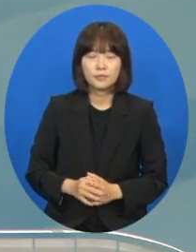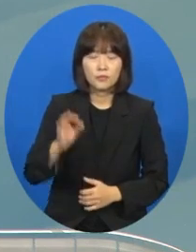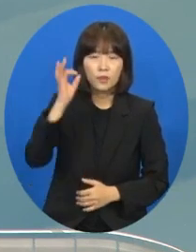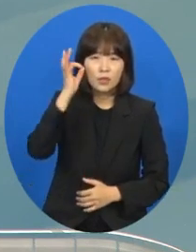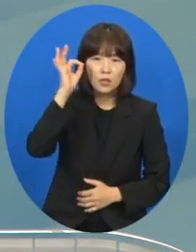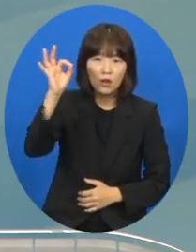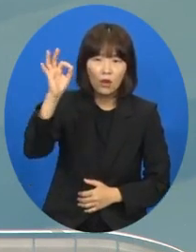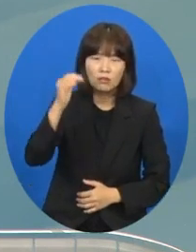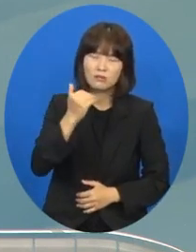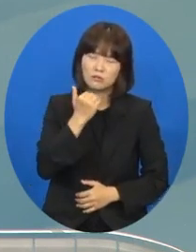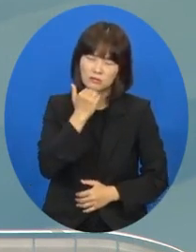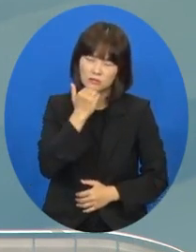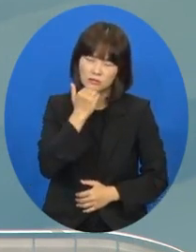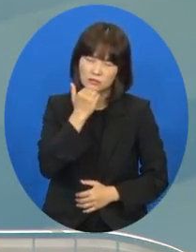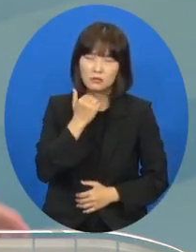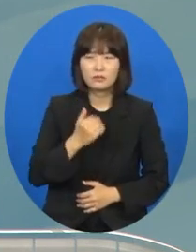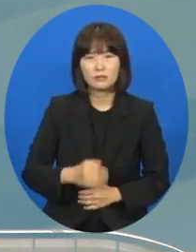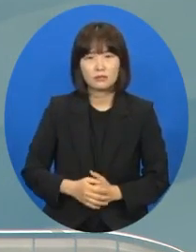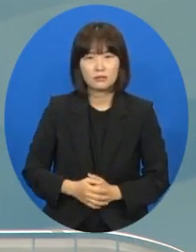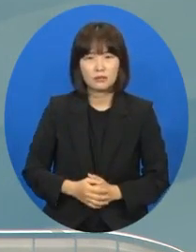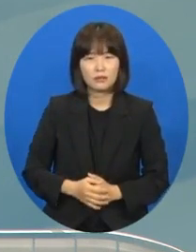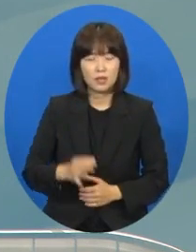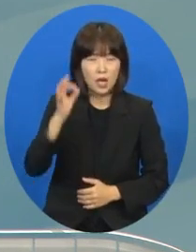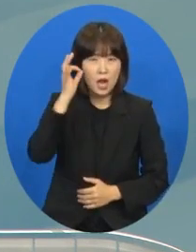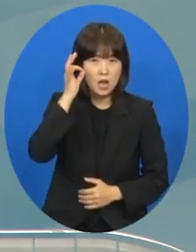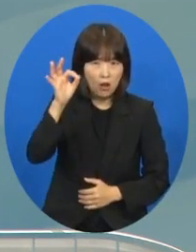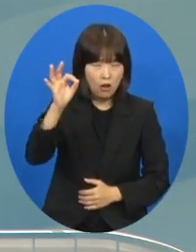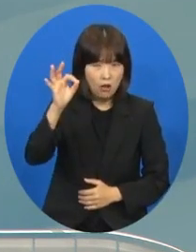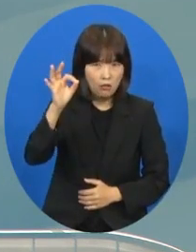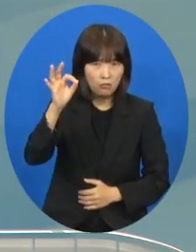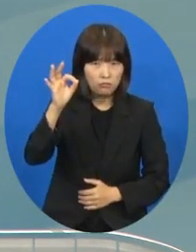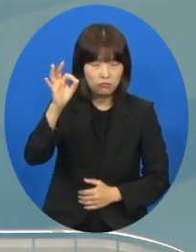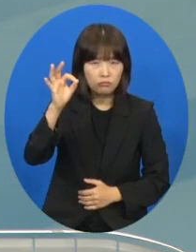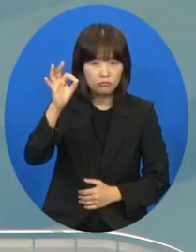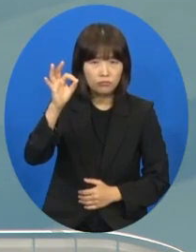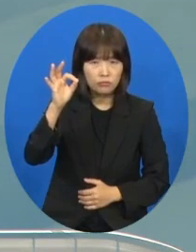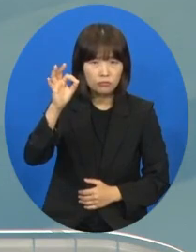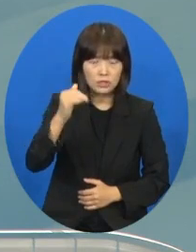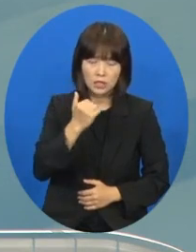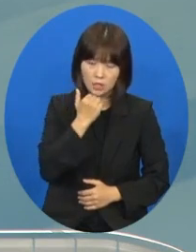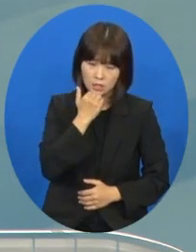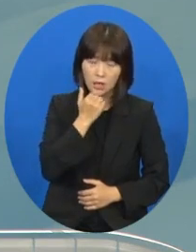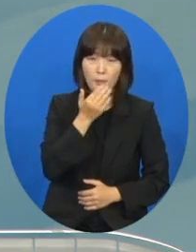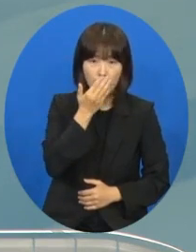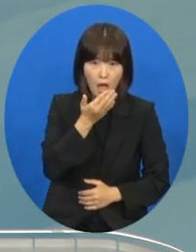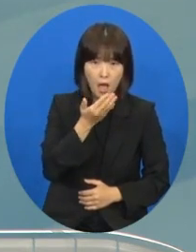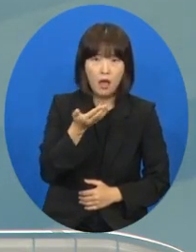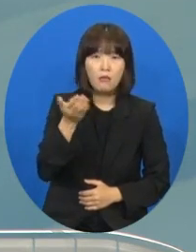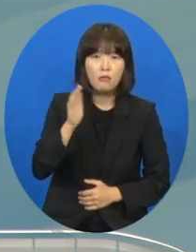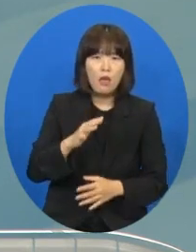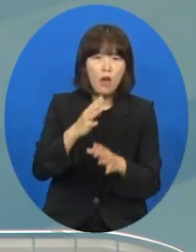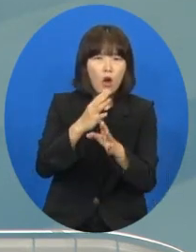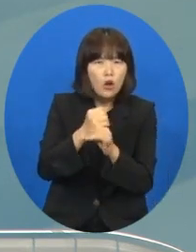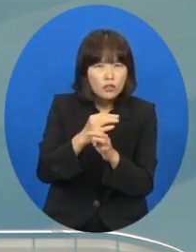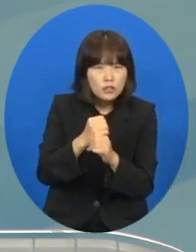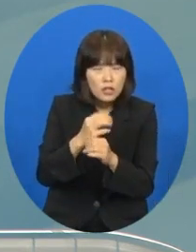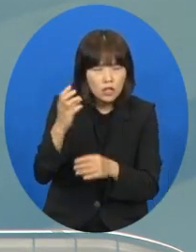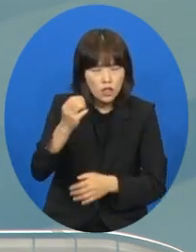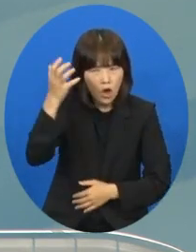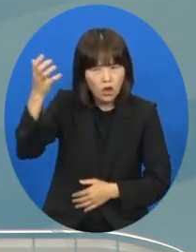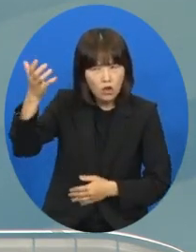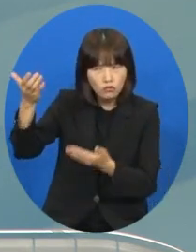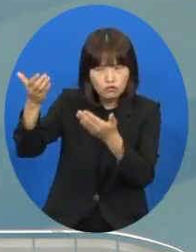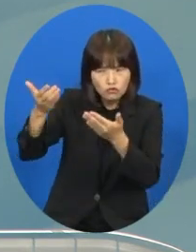열흘을 기다려야 됐어요. 근데 열흘이라고 그랬으면 뭐 열흘까지 기다리면 되지만 언제 성령을